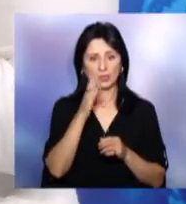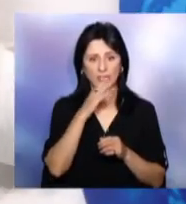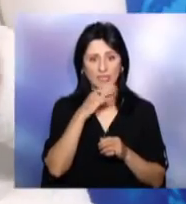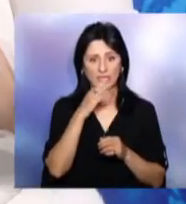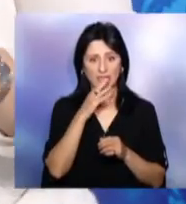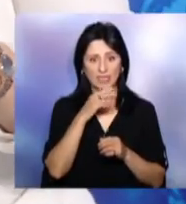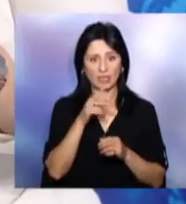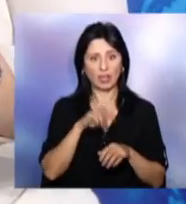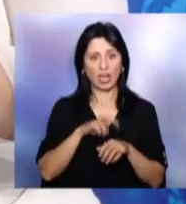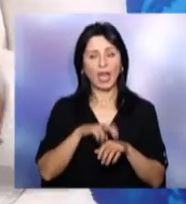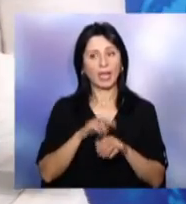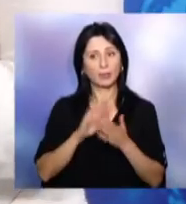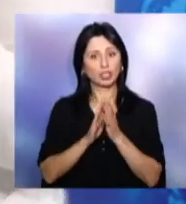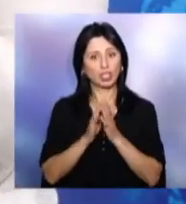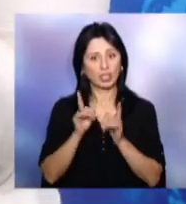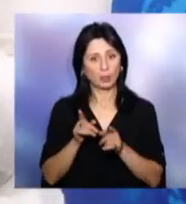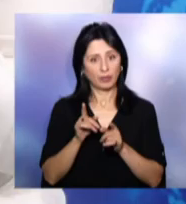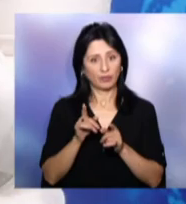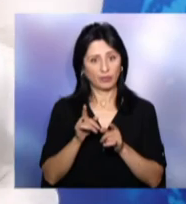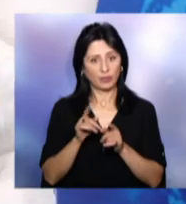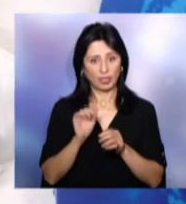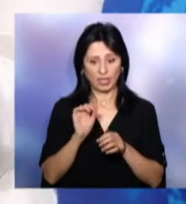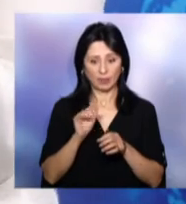ავურიოთ, ექიმთან შეთანხმებით მხოლოდ